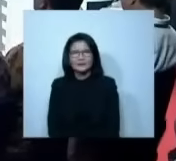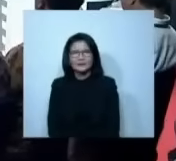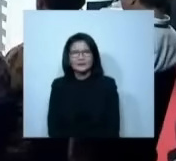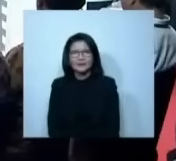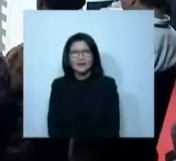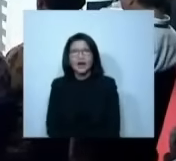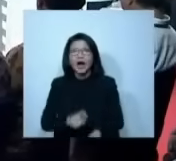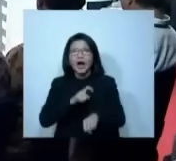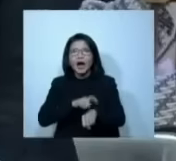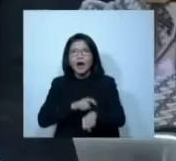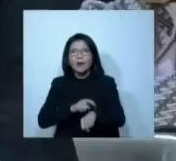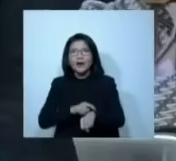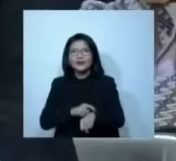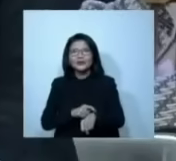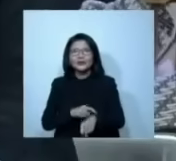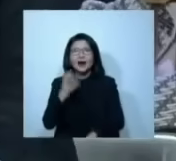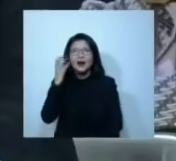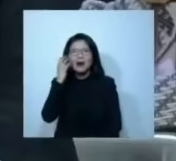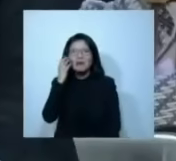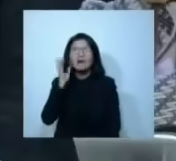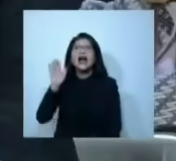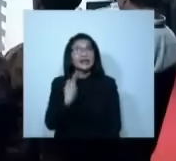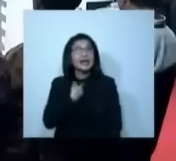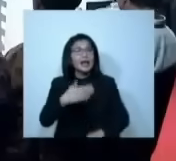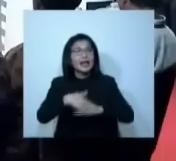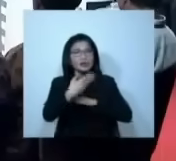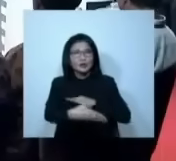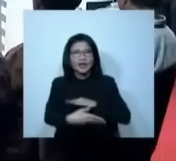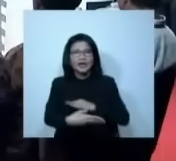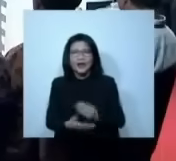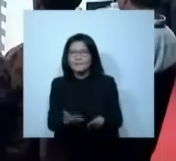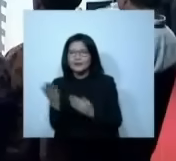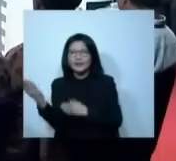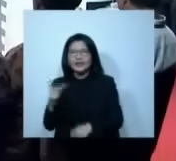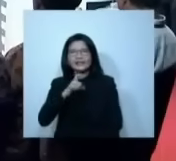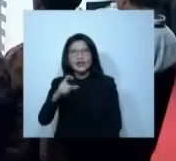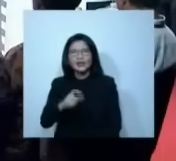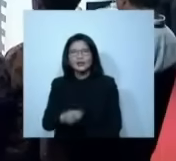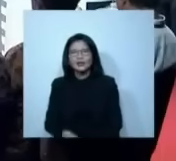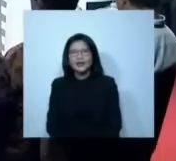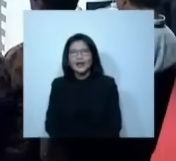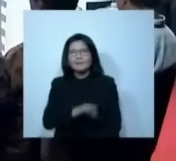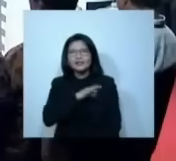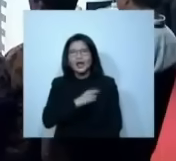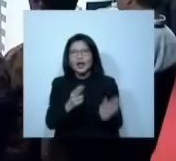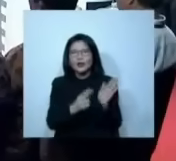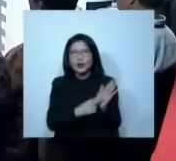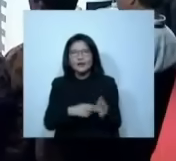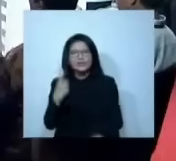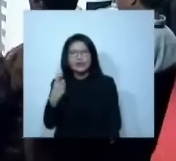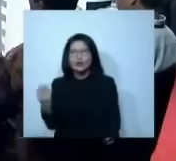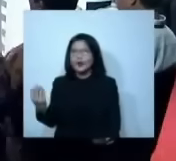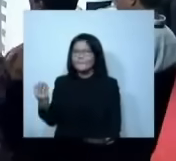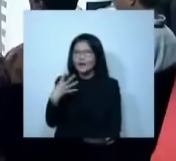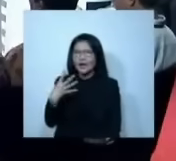yakan oleh Pak Ganjar maupun ditanyakan oleh Anis Prabowo tidak menjelaskan ini secara gamblang padahal ini sebenarnya kesempatan